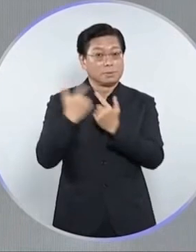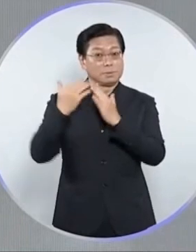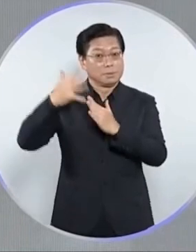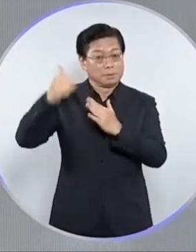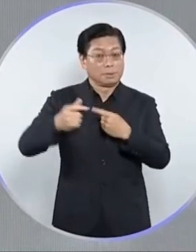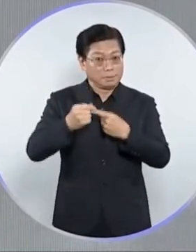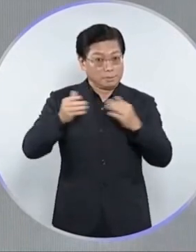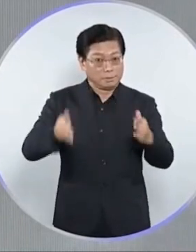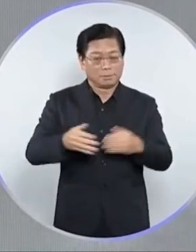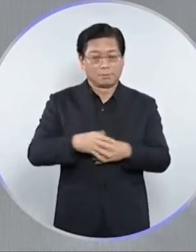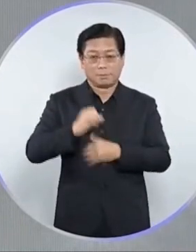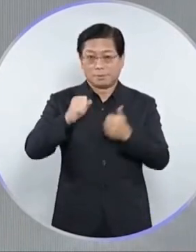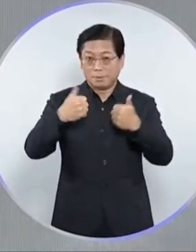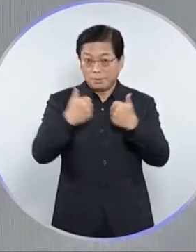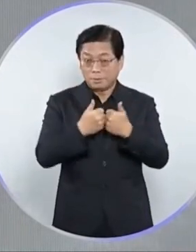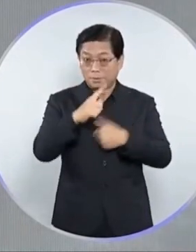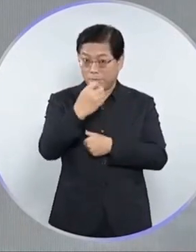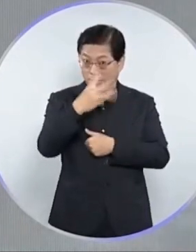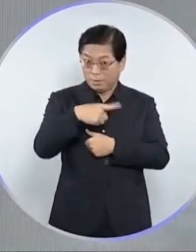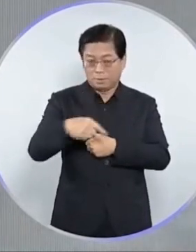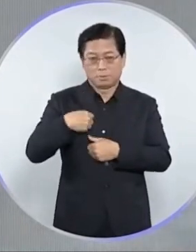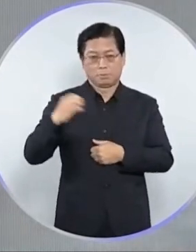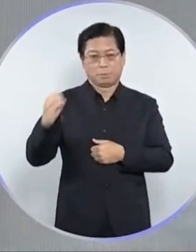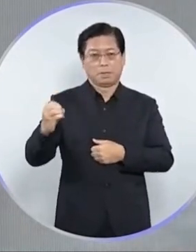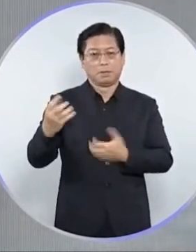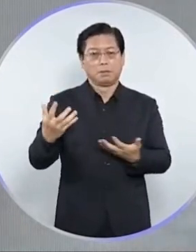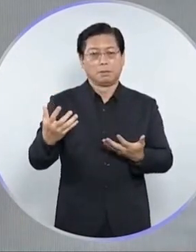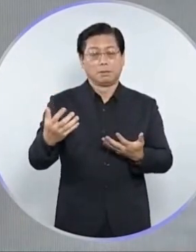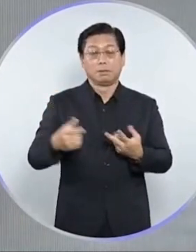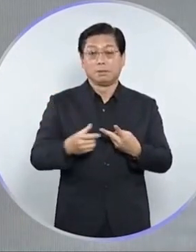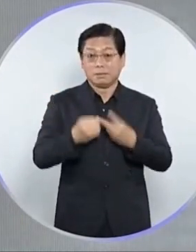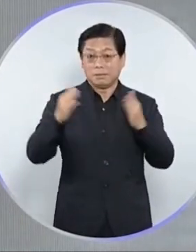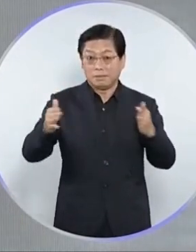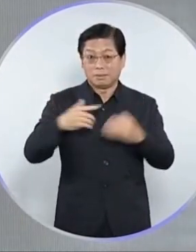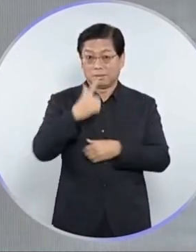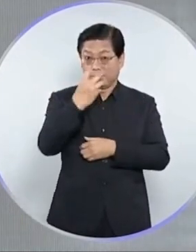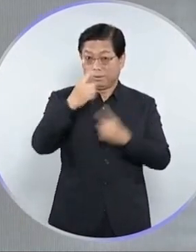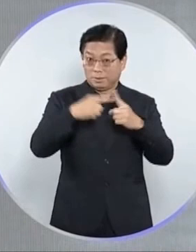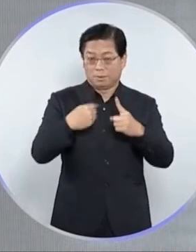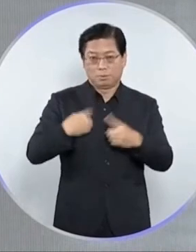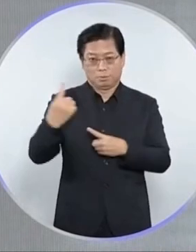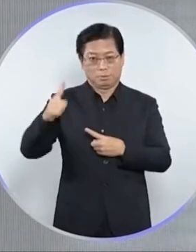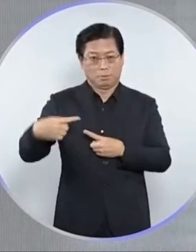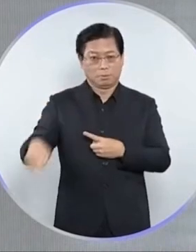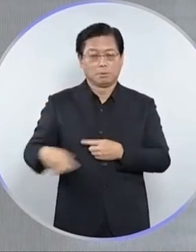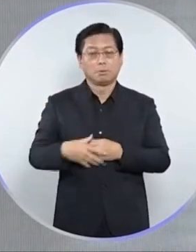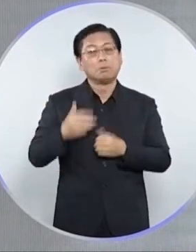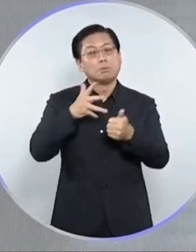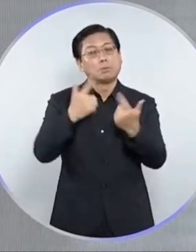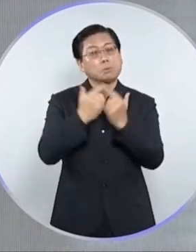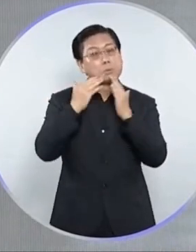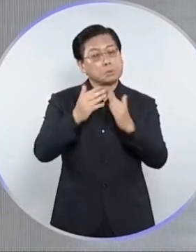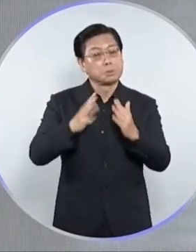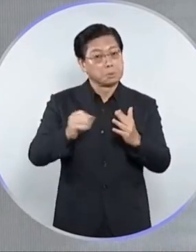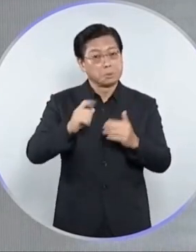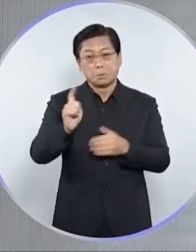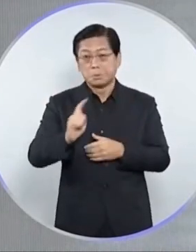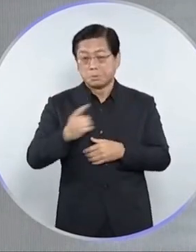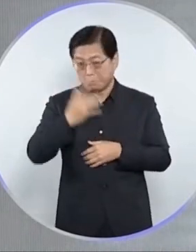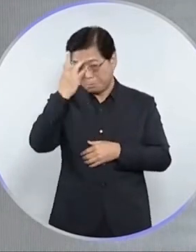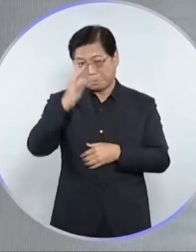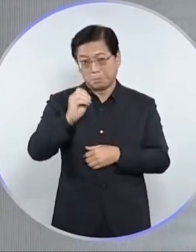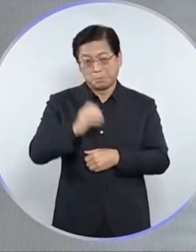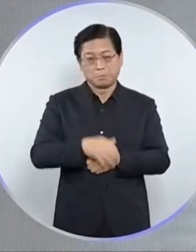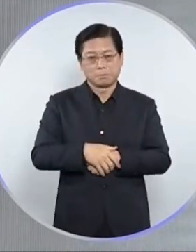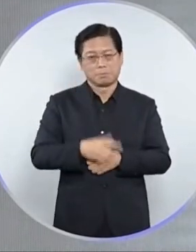任。议会六十三席，我是零席。第二任六十三席，我是一席。请问台北市政有遭到什么困难